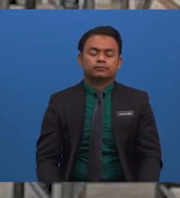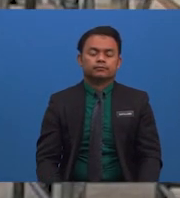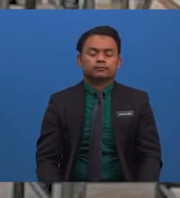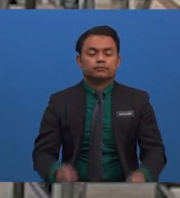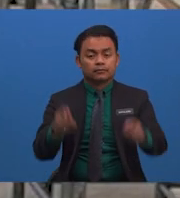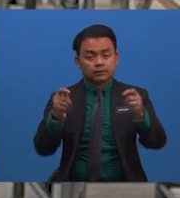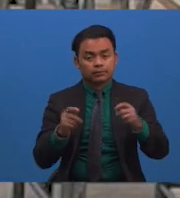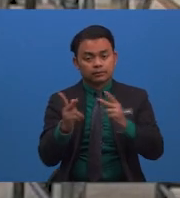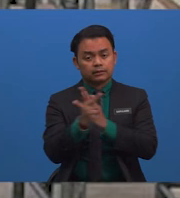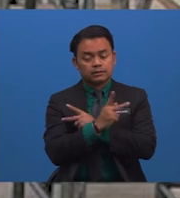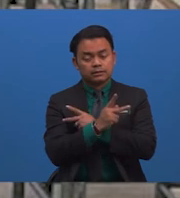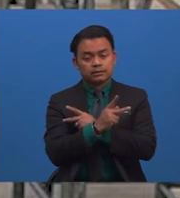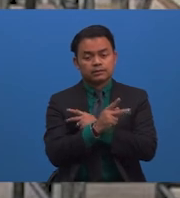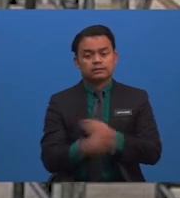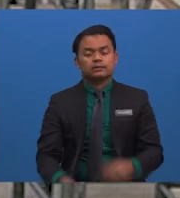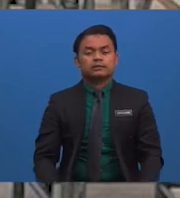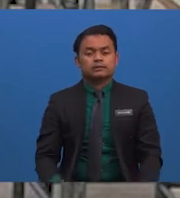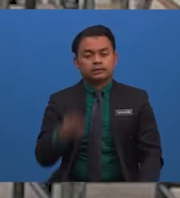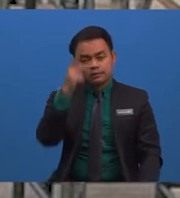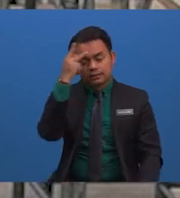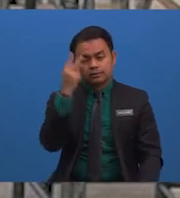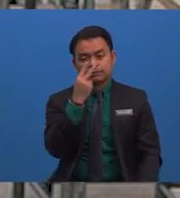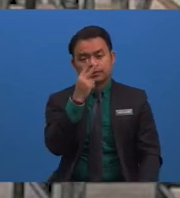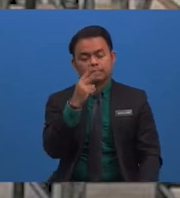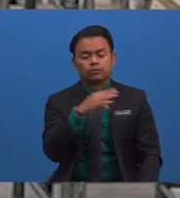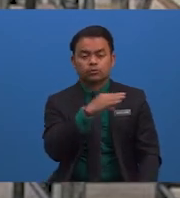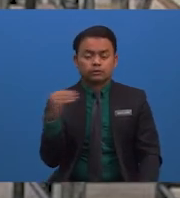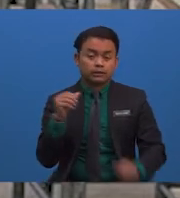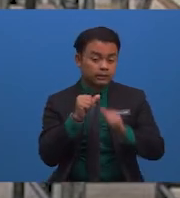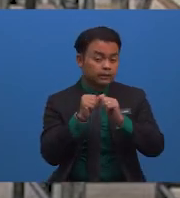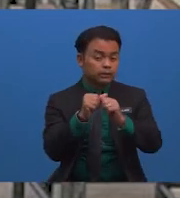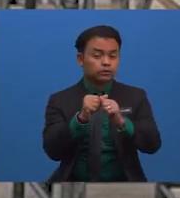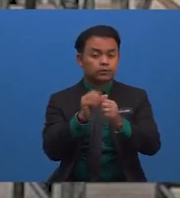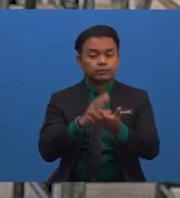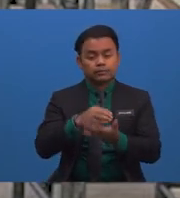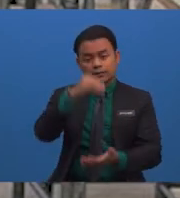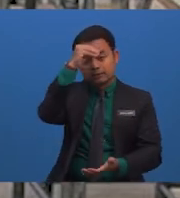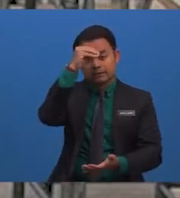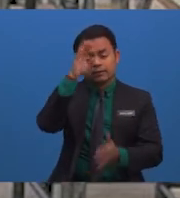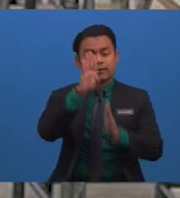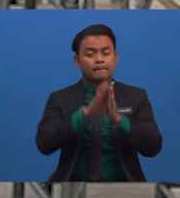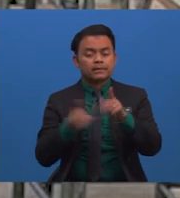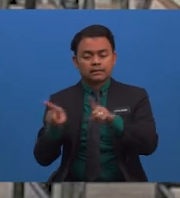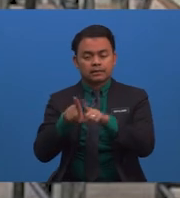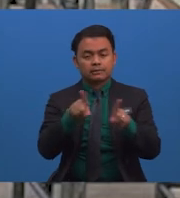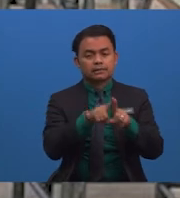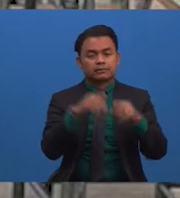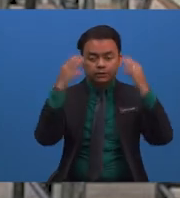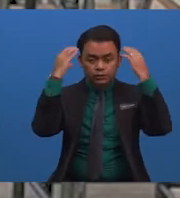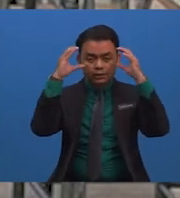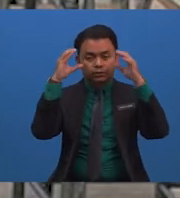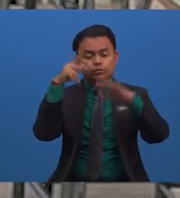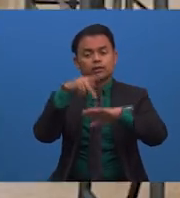Terima kasih kerana menonton dan mengikuti pembelajaran bersama-sama cikgu pada hari